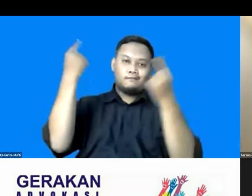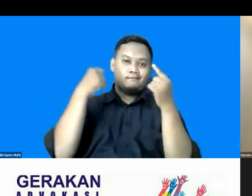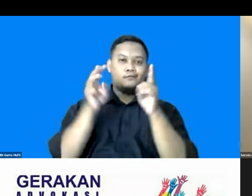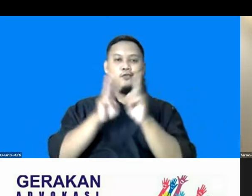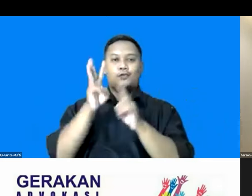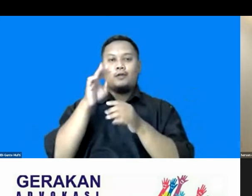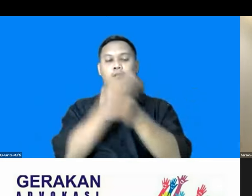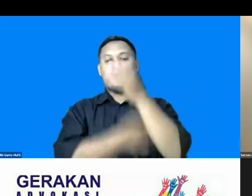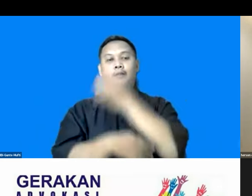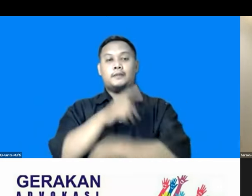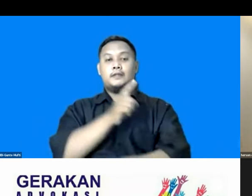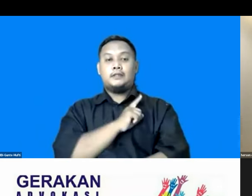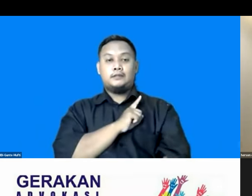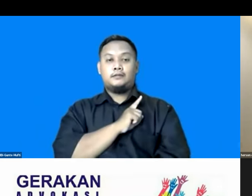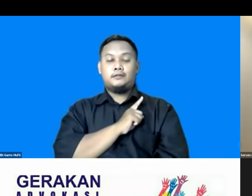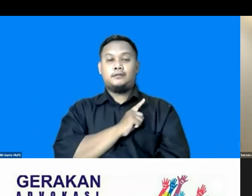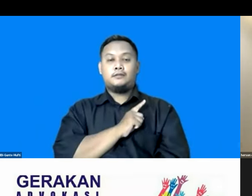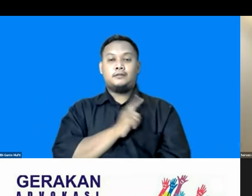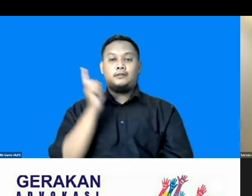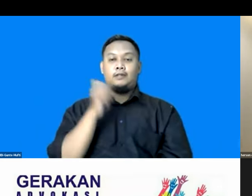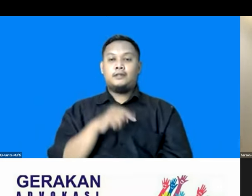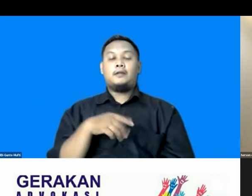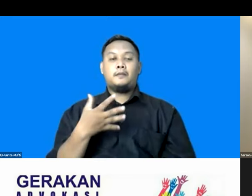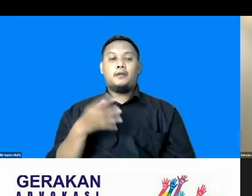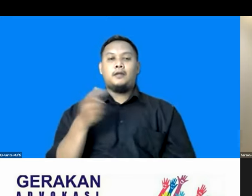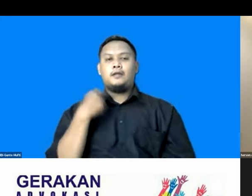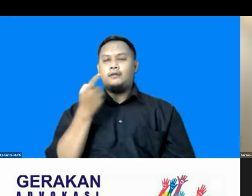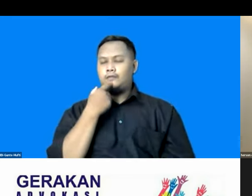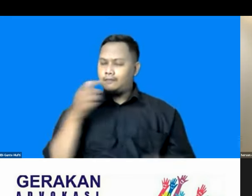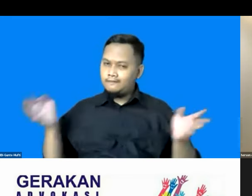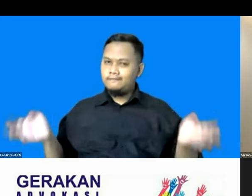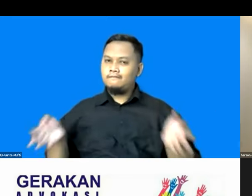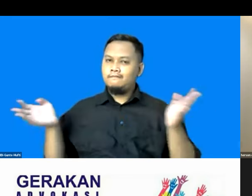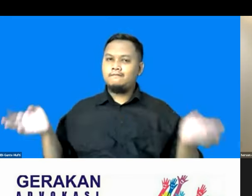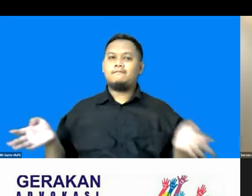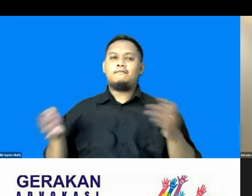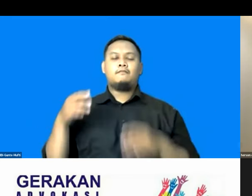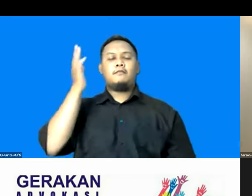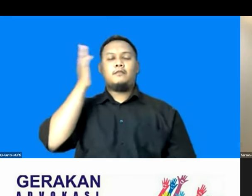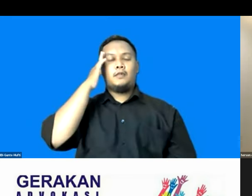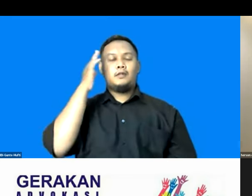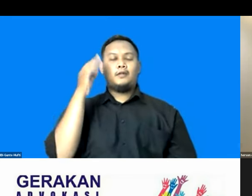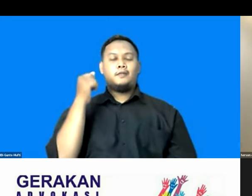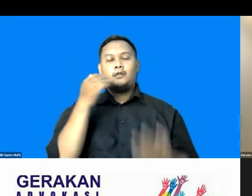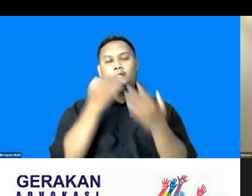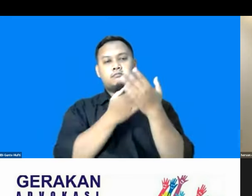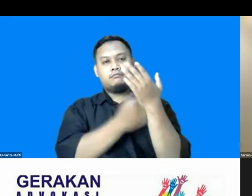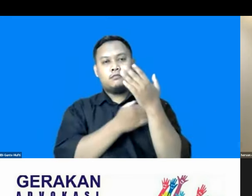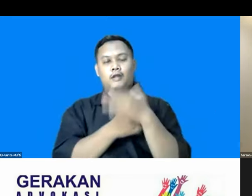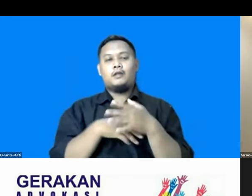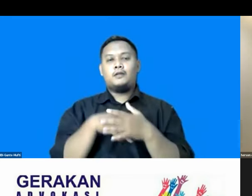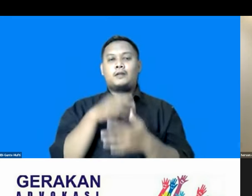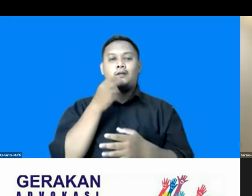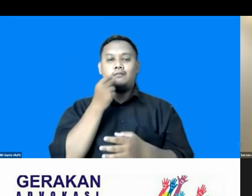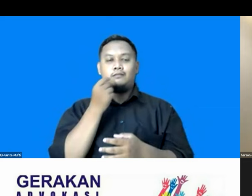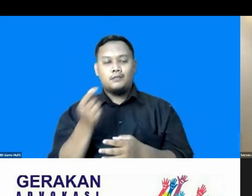difabel sendiri itu. Jadi yang kita coba untuk dorong adalah pemerintah yang bisa mengatur regulasi supaya maskapai-maskapai